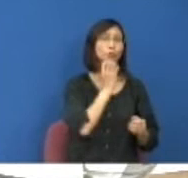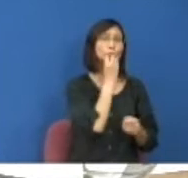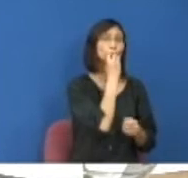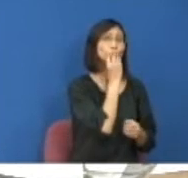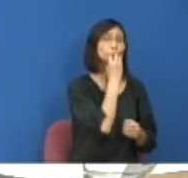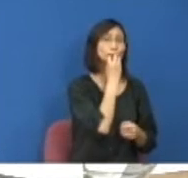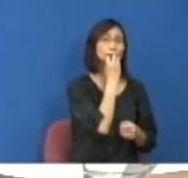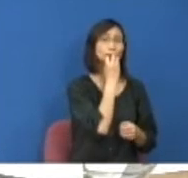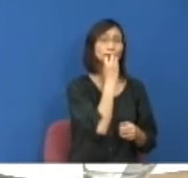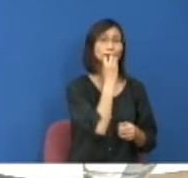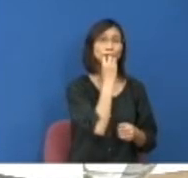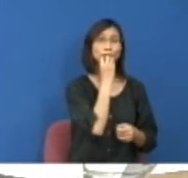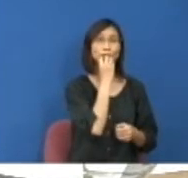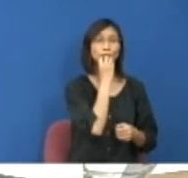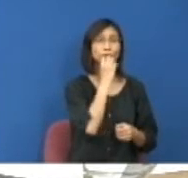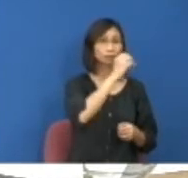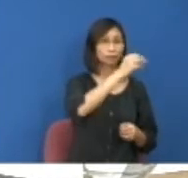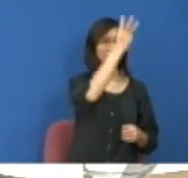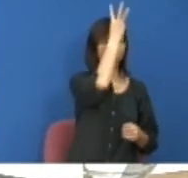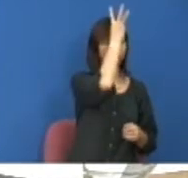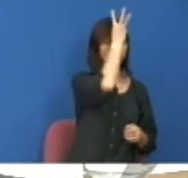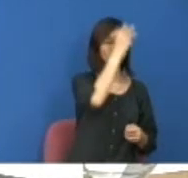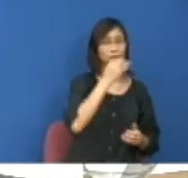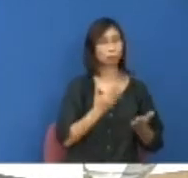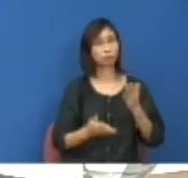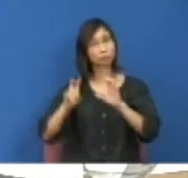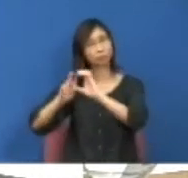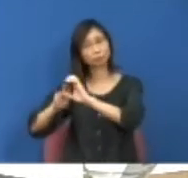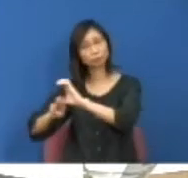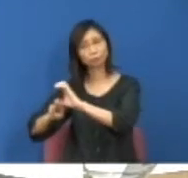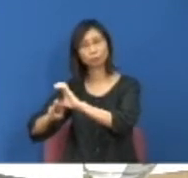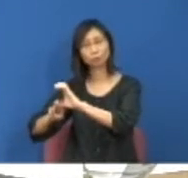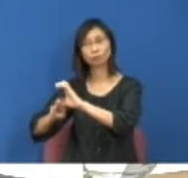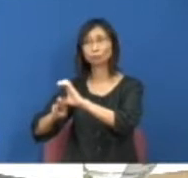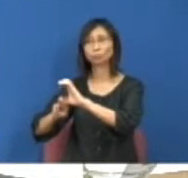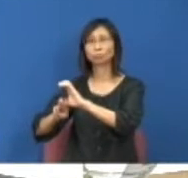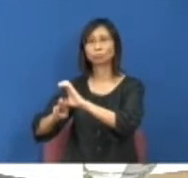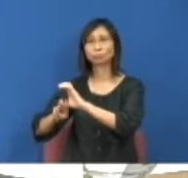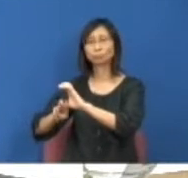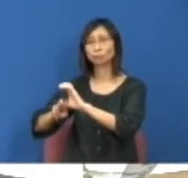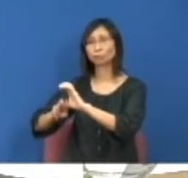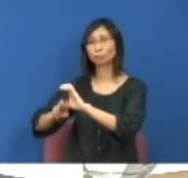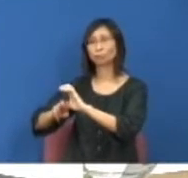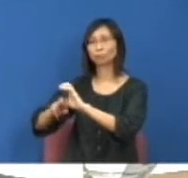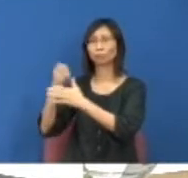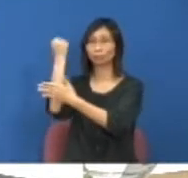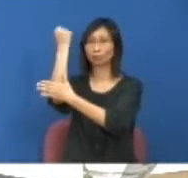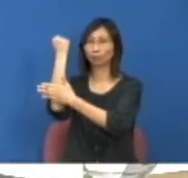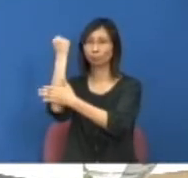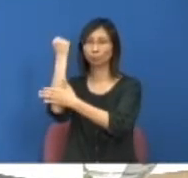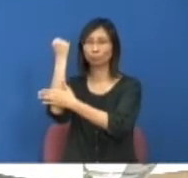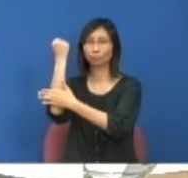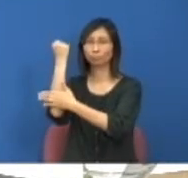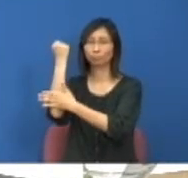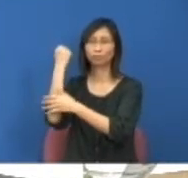個王朝，亦或喺西方嘅處於革命嘅